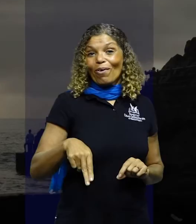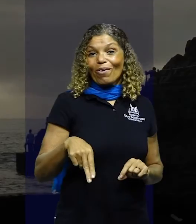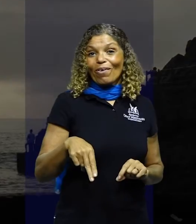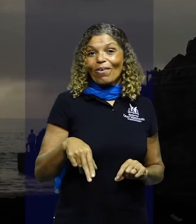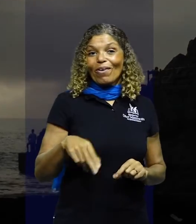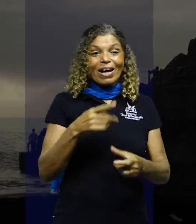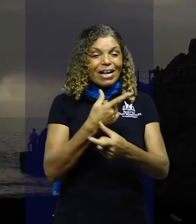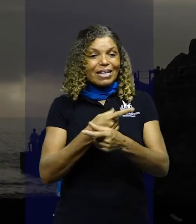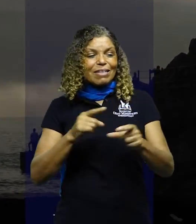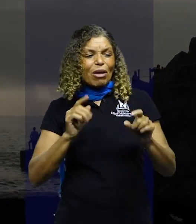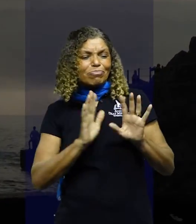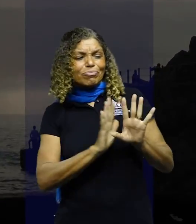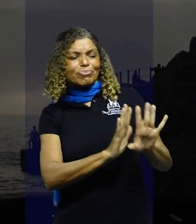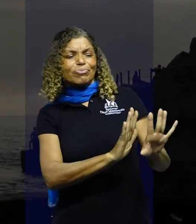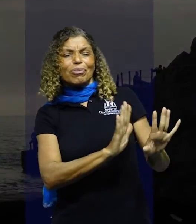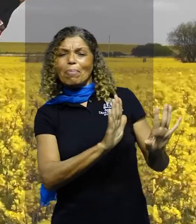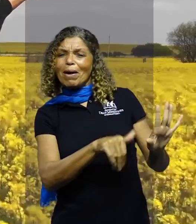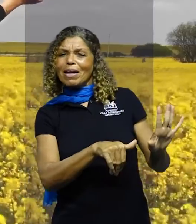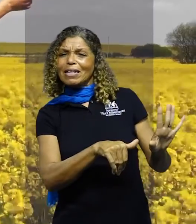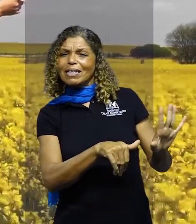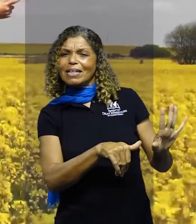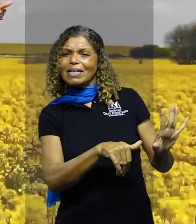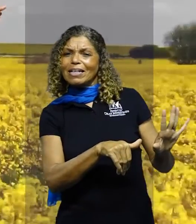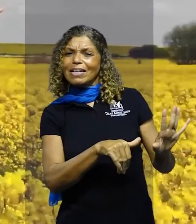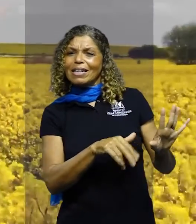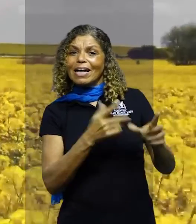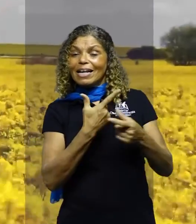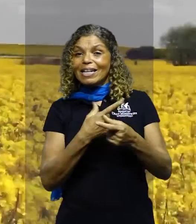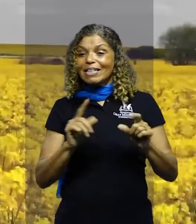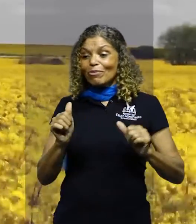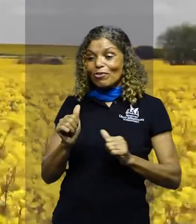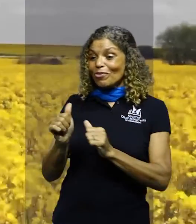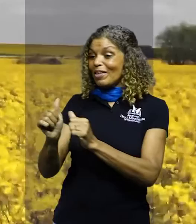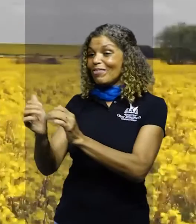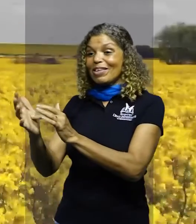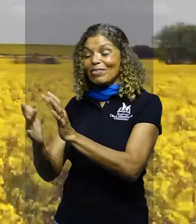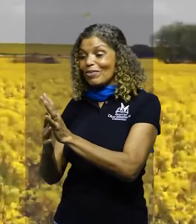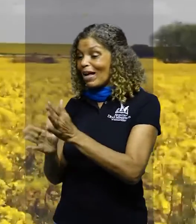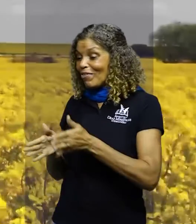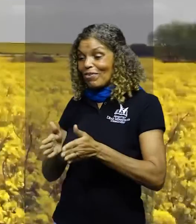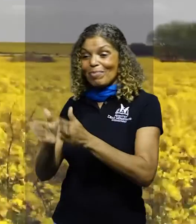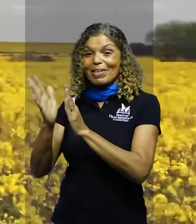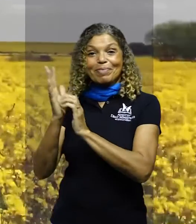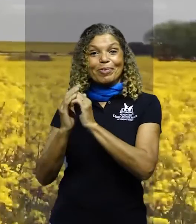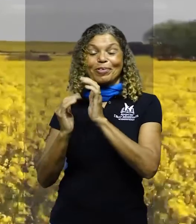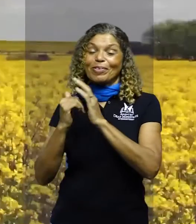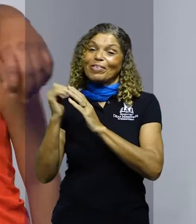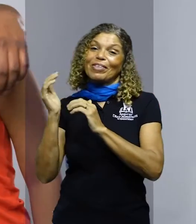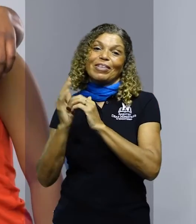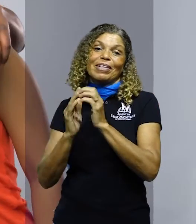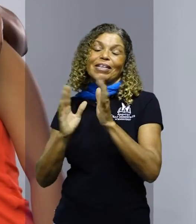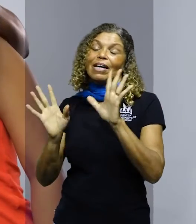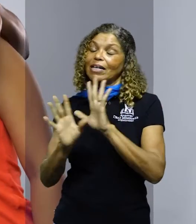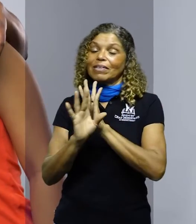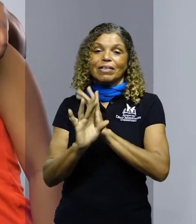libres de repousser le mal, libres d'appartenir à Jésus. C'est le chemin du bonheur. Prenons le chemin